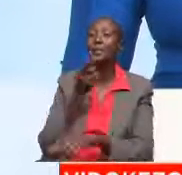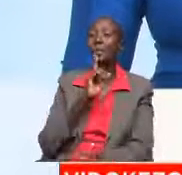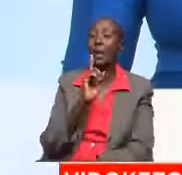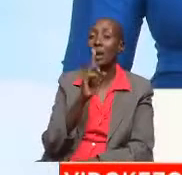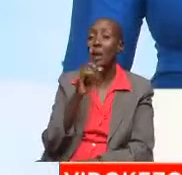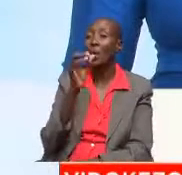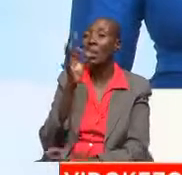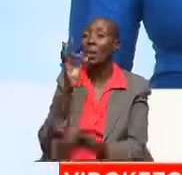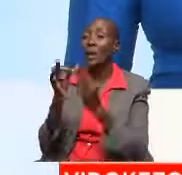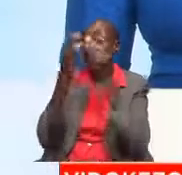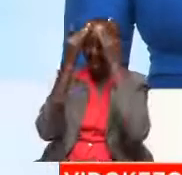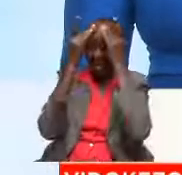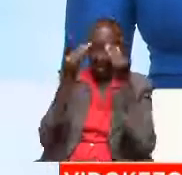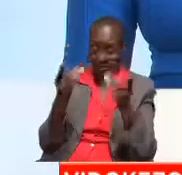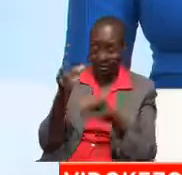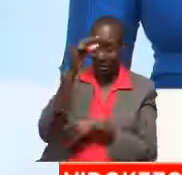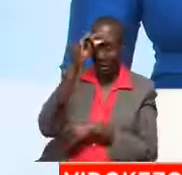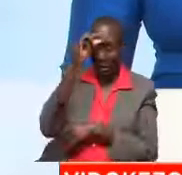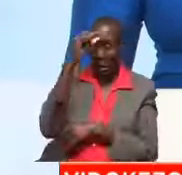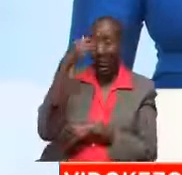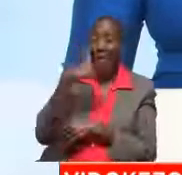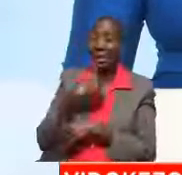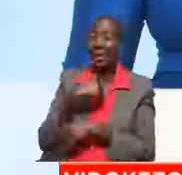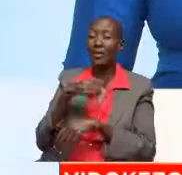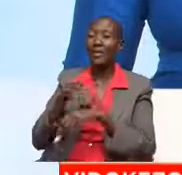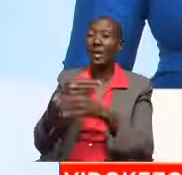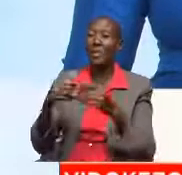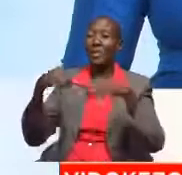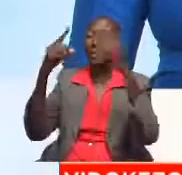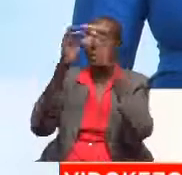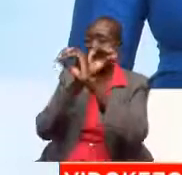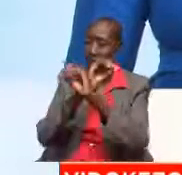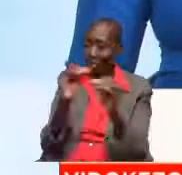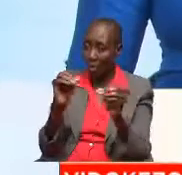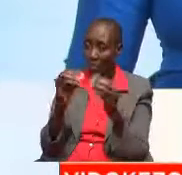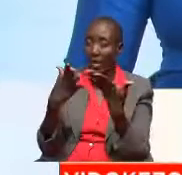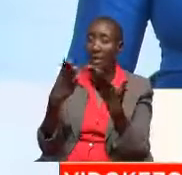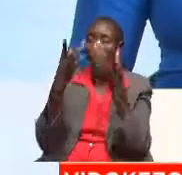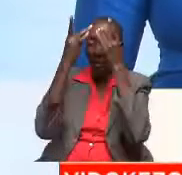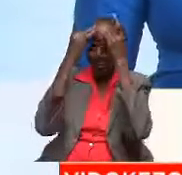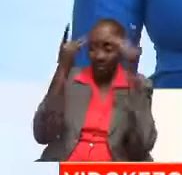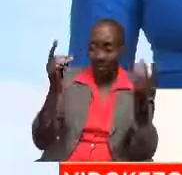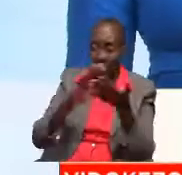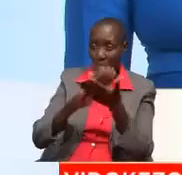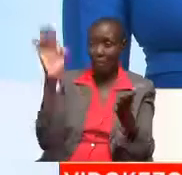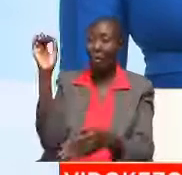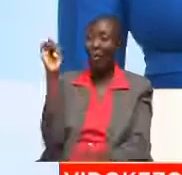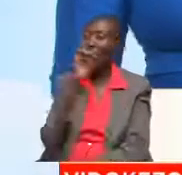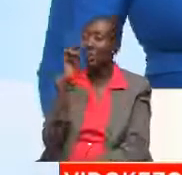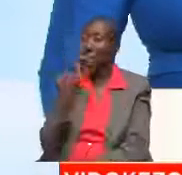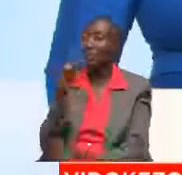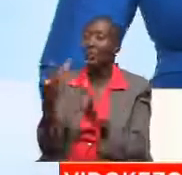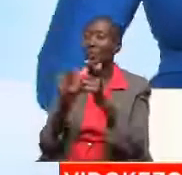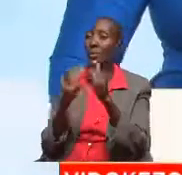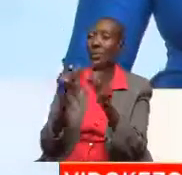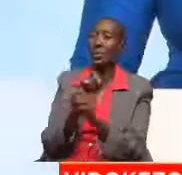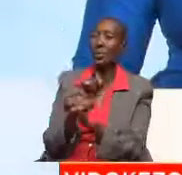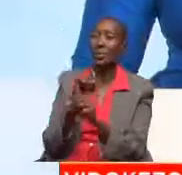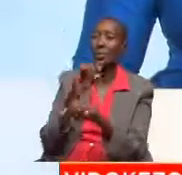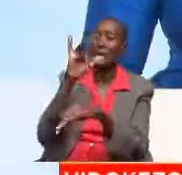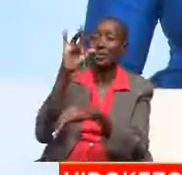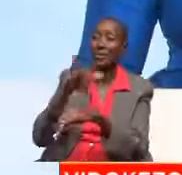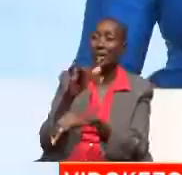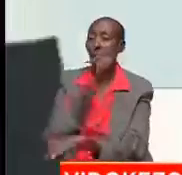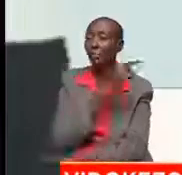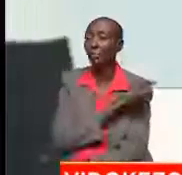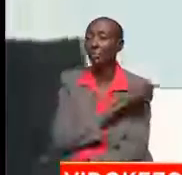iwapo hatua ambazo serikali imechukua hazitafua dafu, hatua zaidi za kusitisha maambukizi zitachukuliwa.